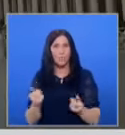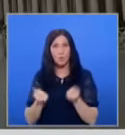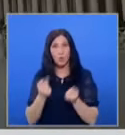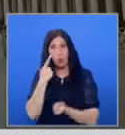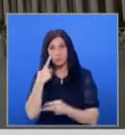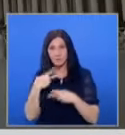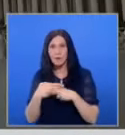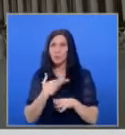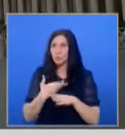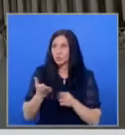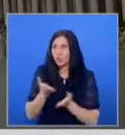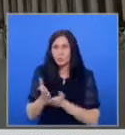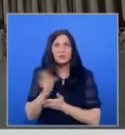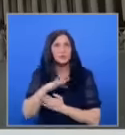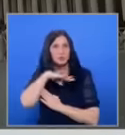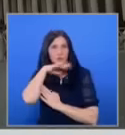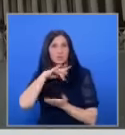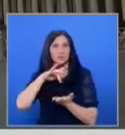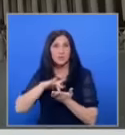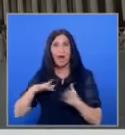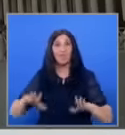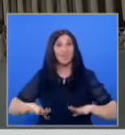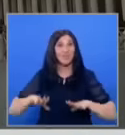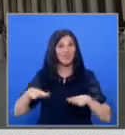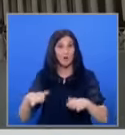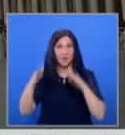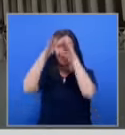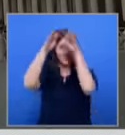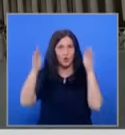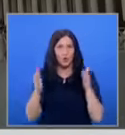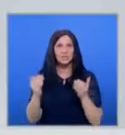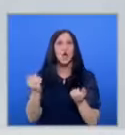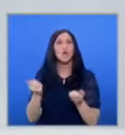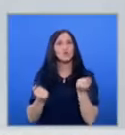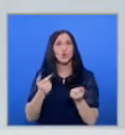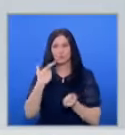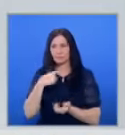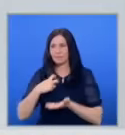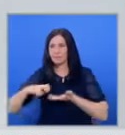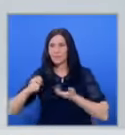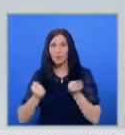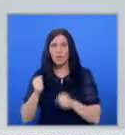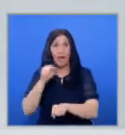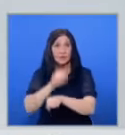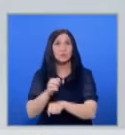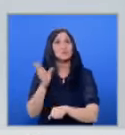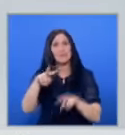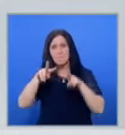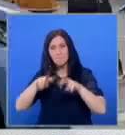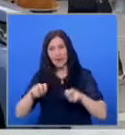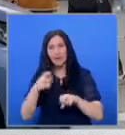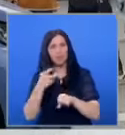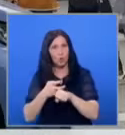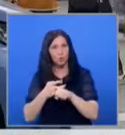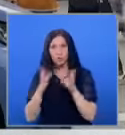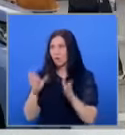да се движи. След като стигнал до централния двор на Апостолическия дворец, водачът сам изляза от колата и бил арестуван. След преглед от лекар е